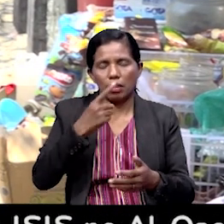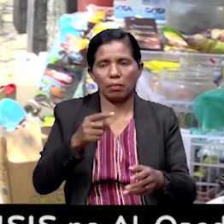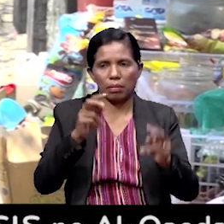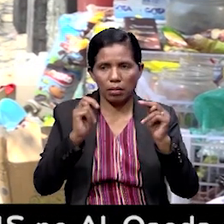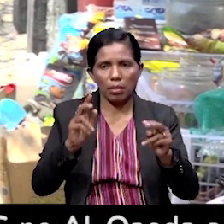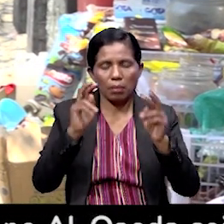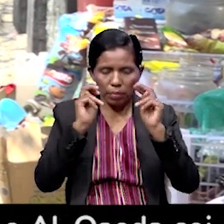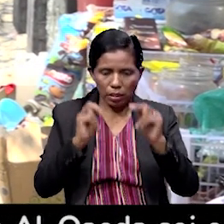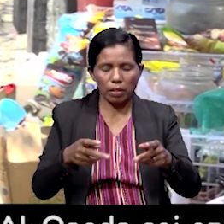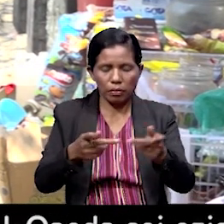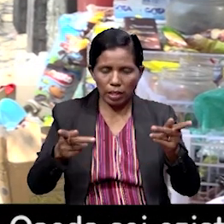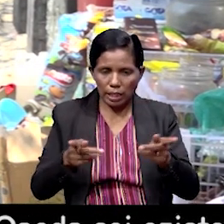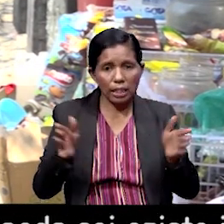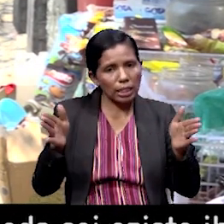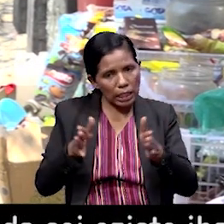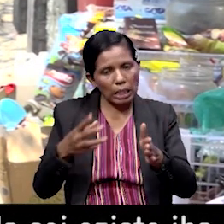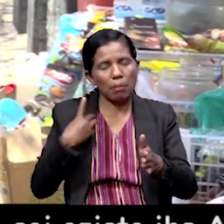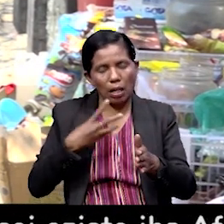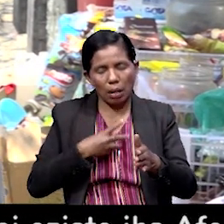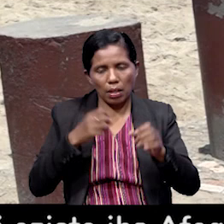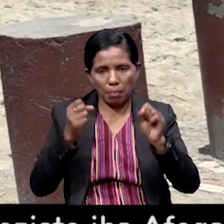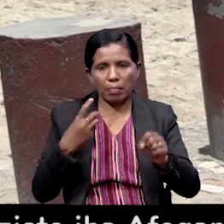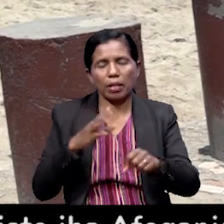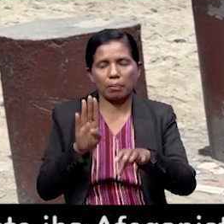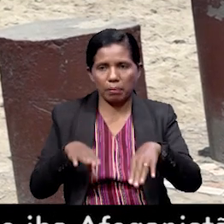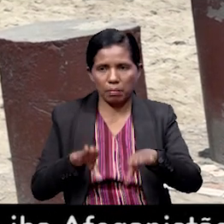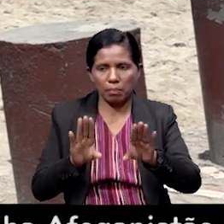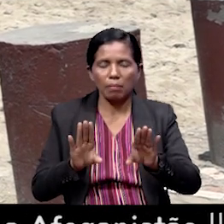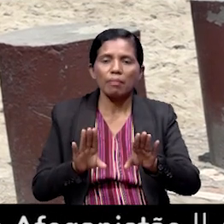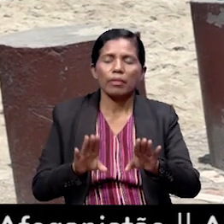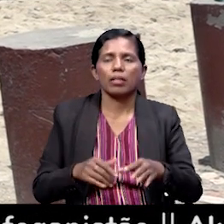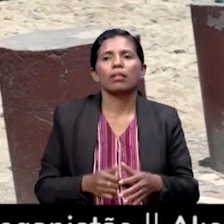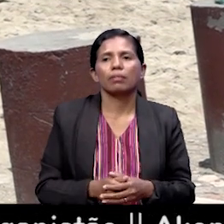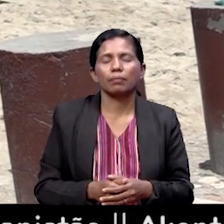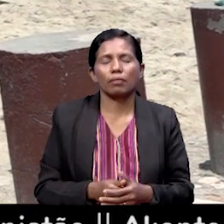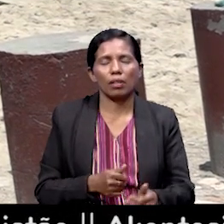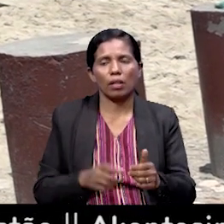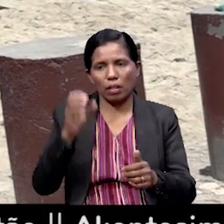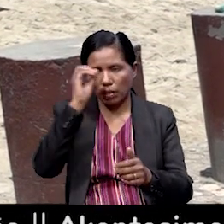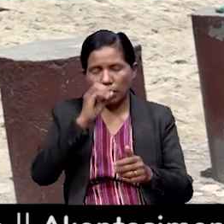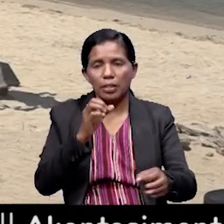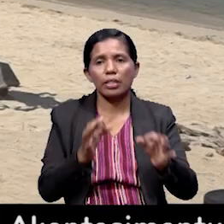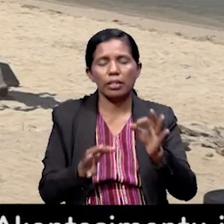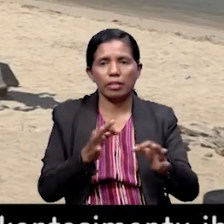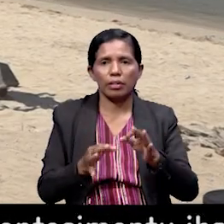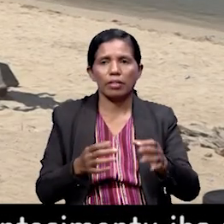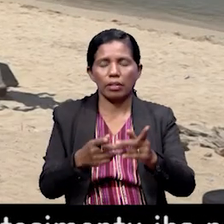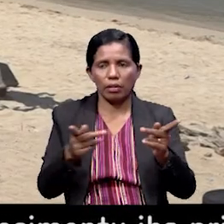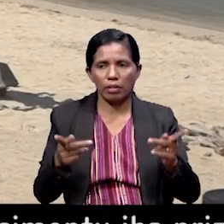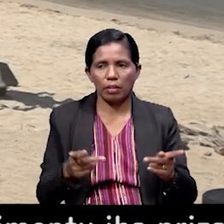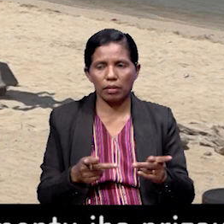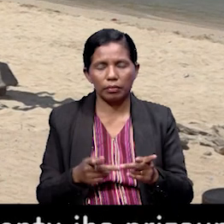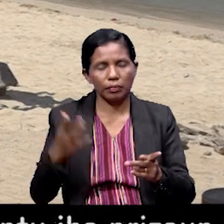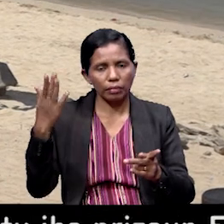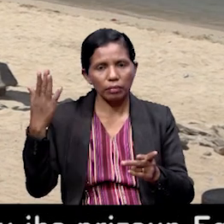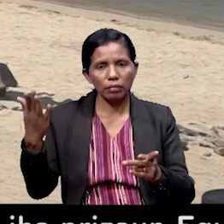det fating kikuam ba ami para ami negosio det Tur observasaun je meni maske kondisaun fatin turismu iha